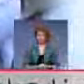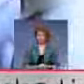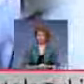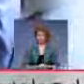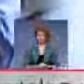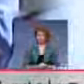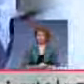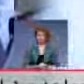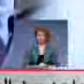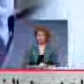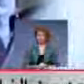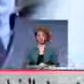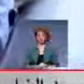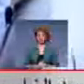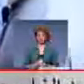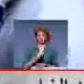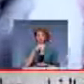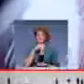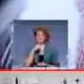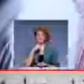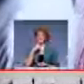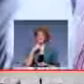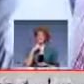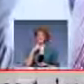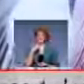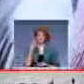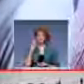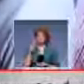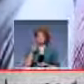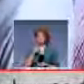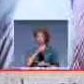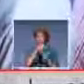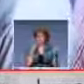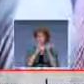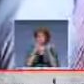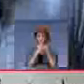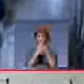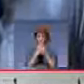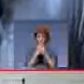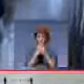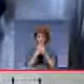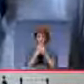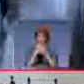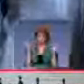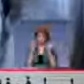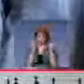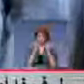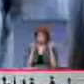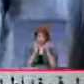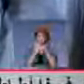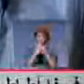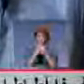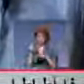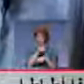مطنش ولا اي حاجه. وانا عن نفسي انا يعني في مشاكل بينك وبين زوجك، في مشاكل بينك وبين زوجك بتقوم كده من غير